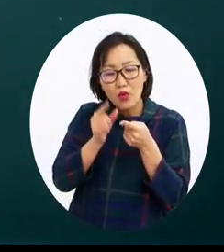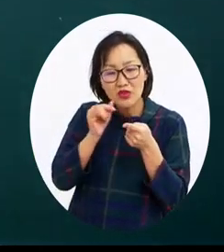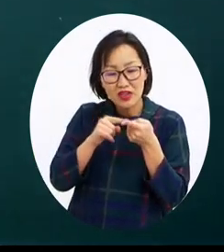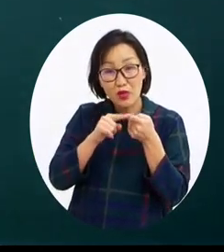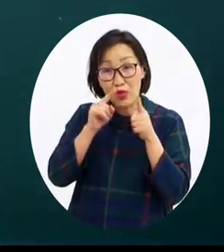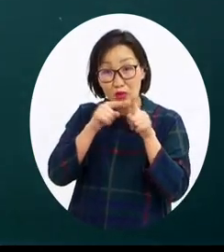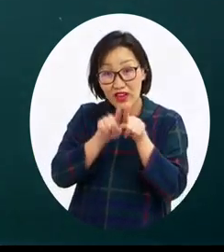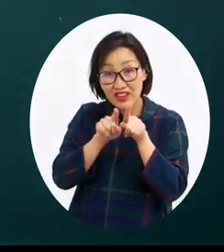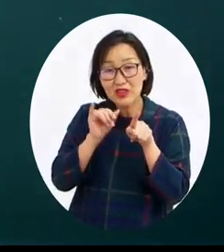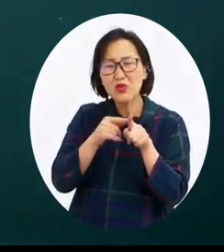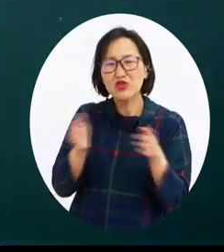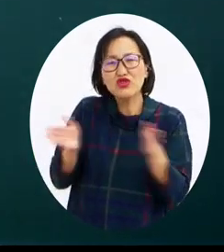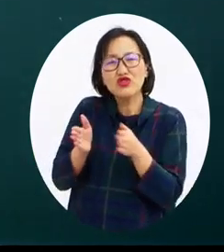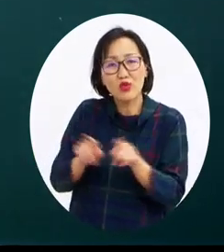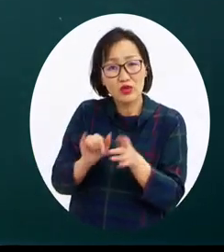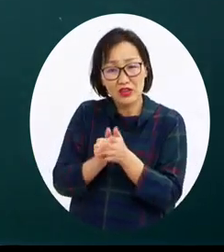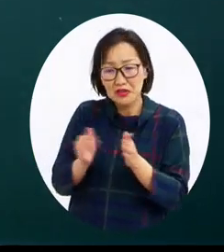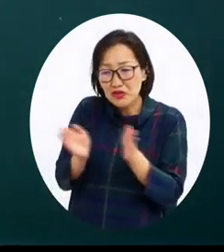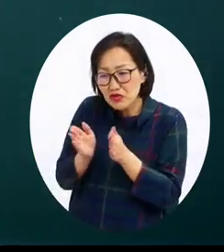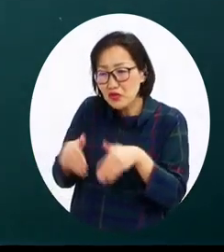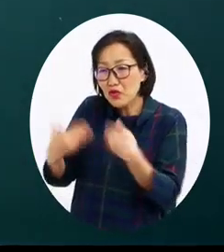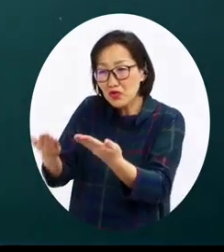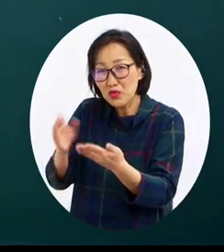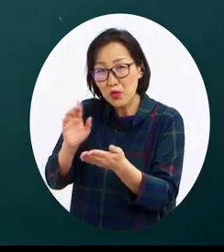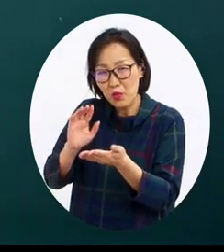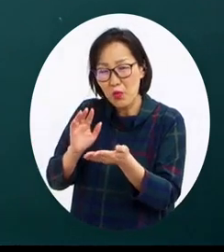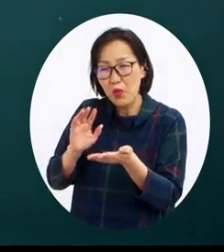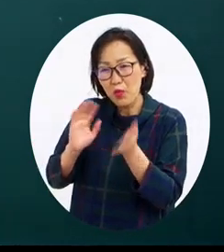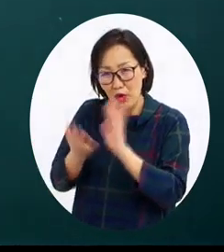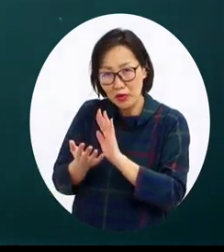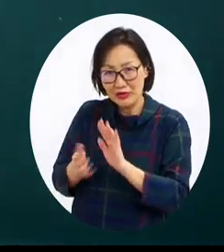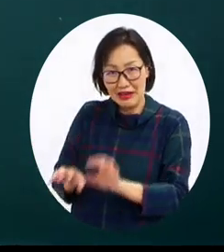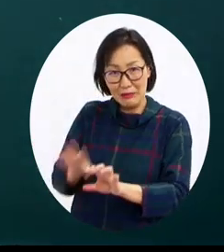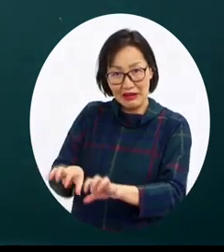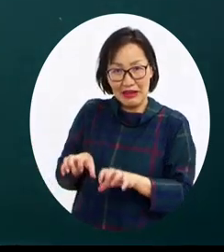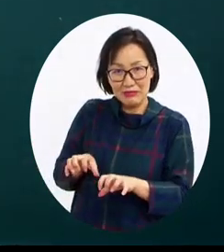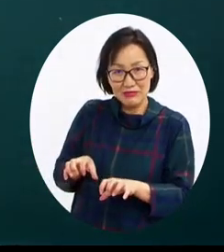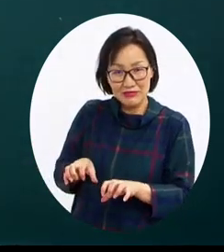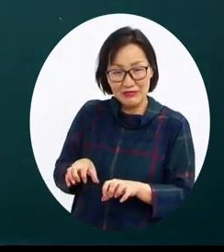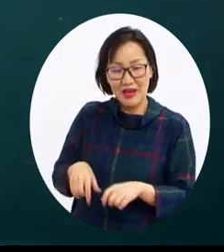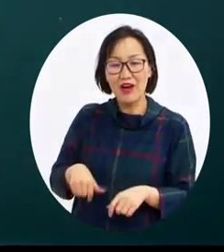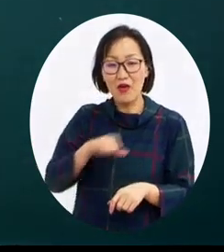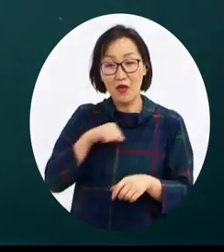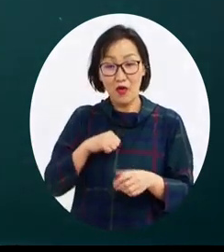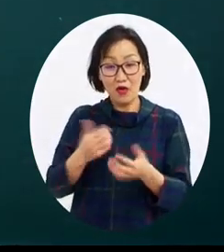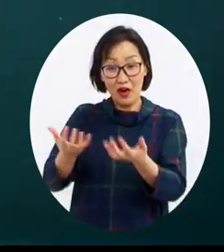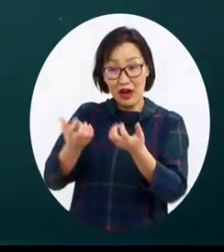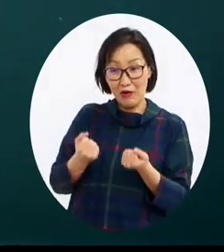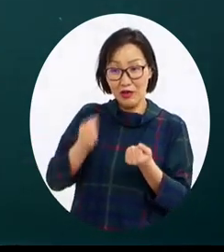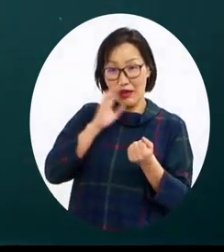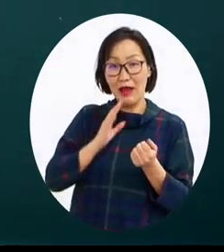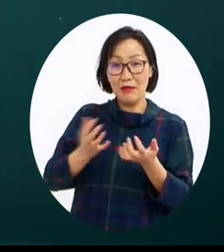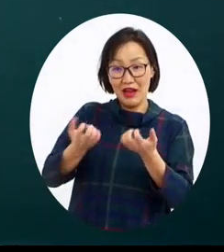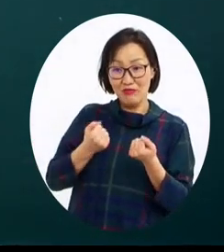харамлаад өхмөөргүй санагдаад байгаа. Ийм санааг хэлж байна тийм үү? А өөрөө авах болохоор авдаг,